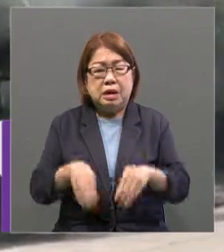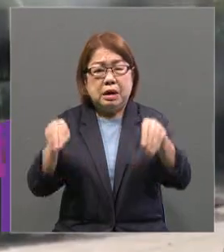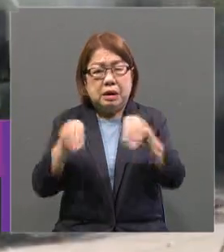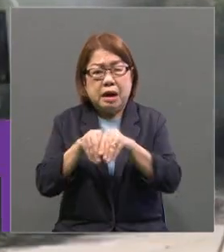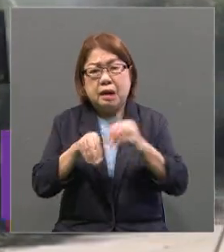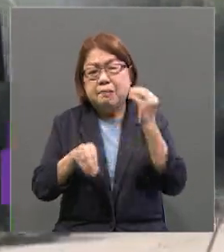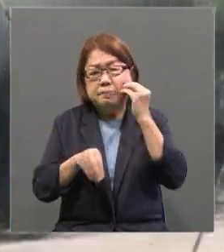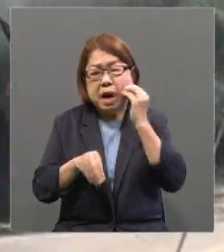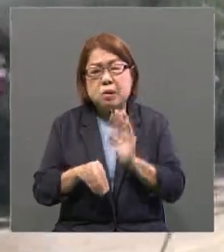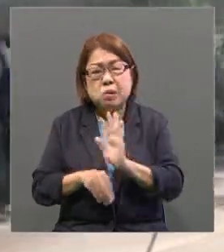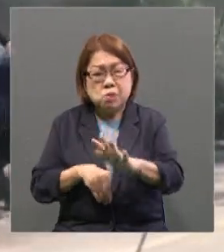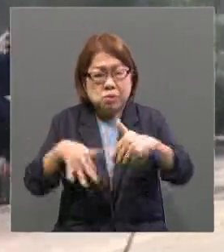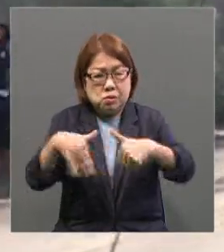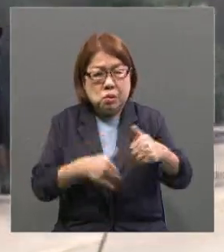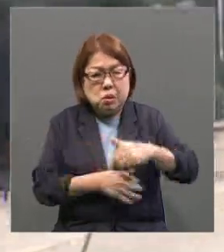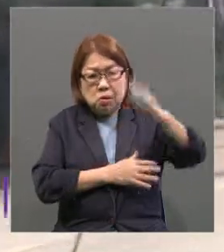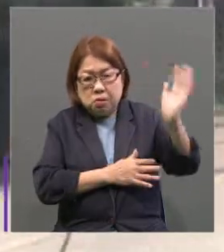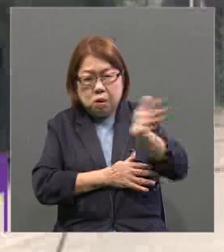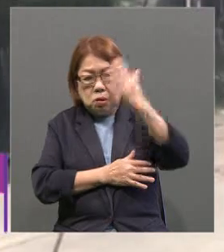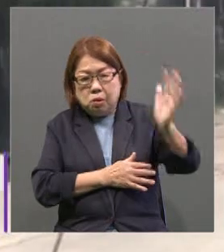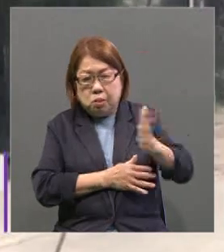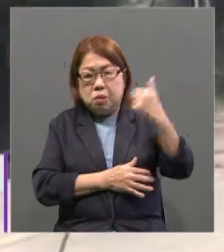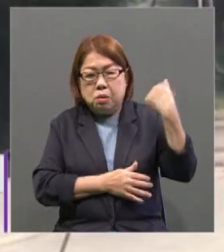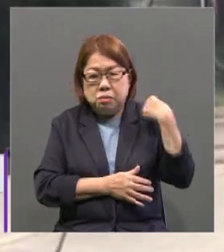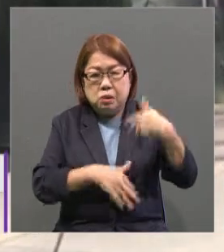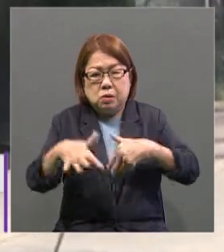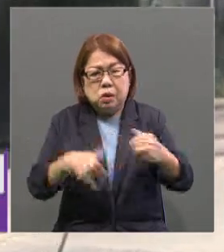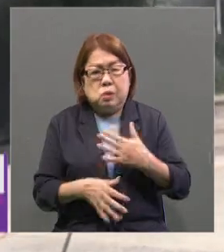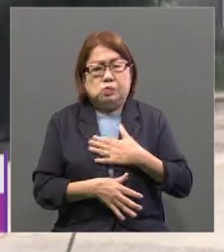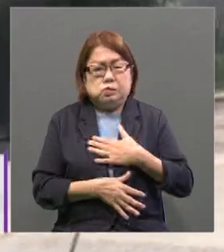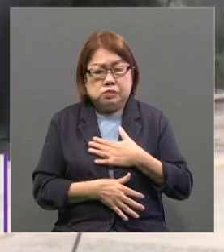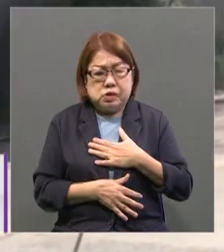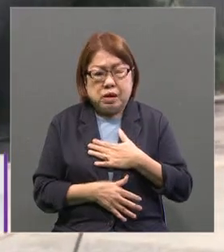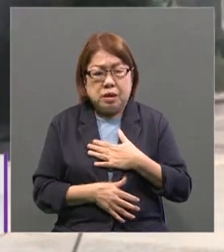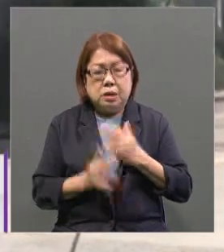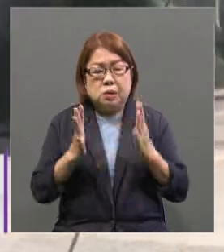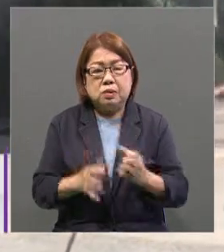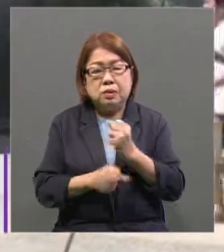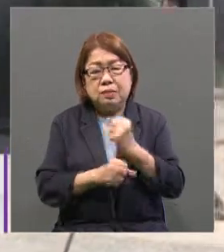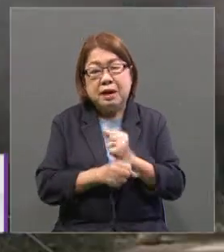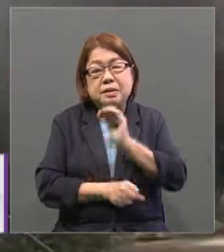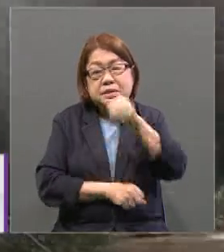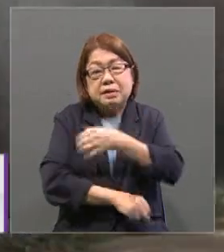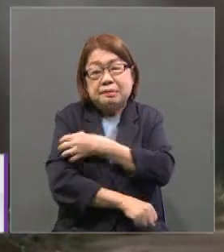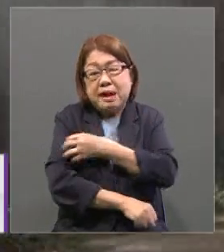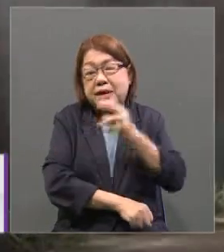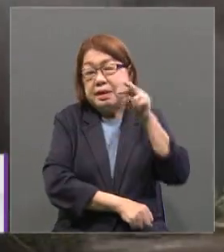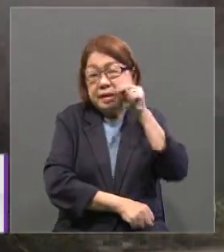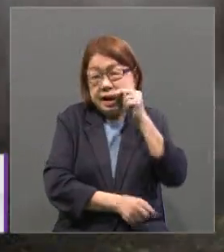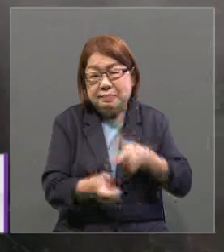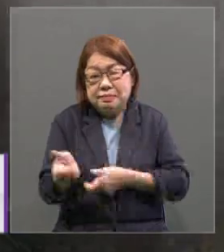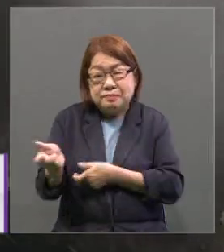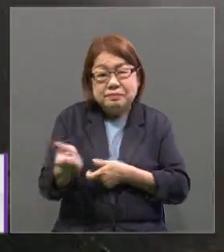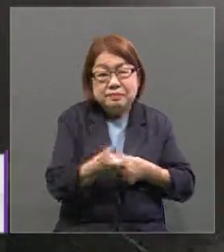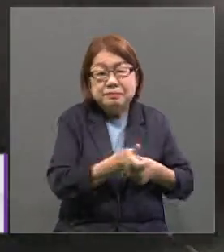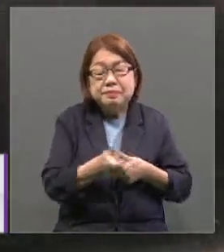เรือนประชาชนแล้วมีลมพัดแรงด้วยก็สร้างความแตกตื่นตกใจนะคะเจ้าหน้าที่ดับเพลิงของทางเทศบาลเจ้าพระยาสุร